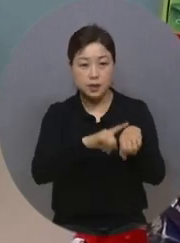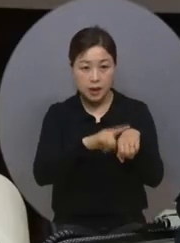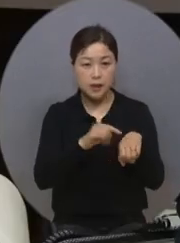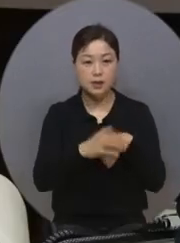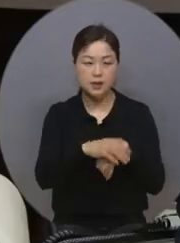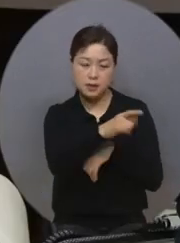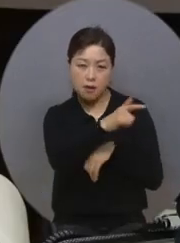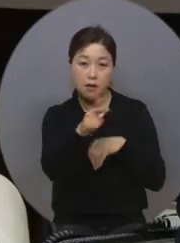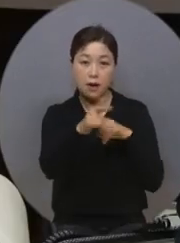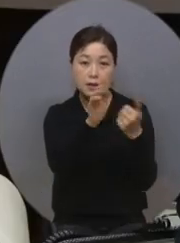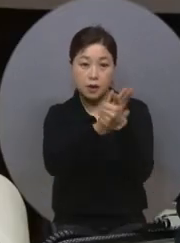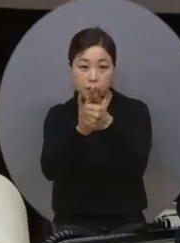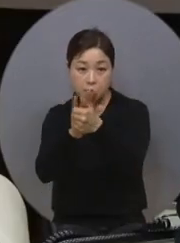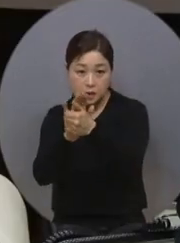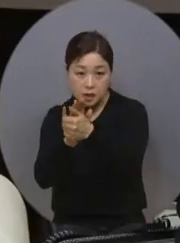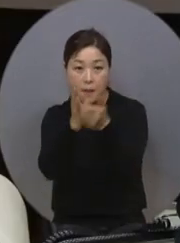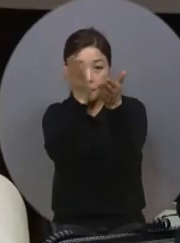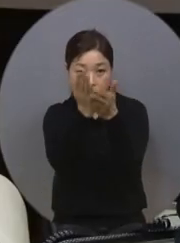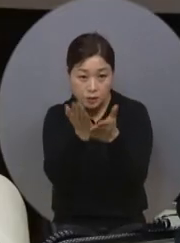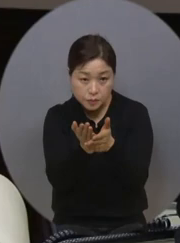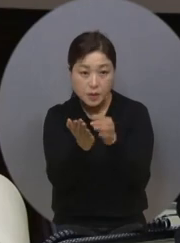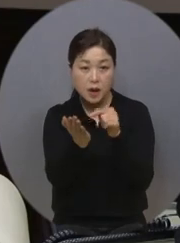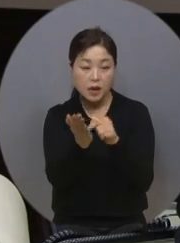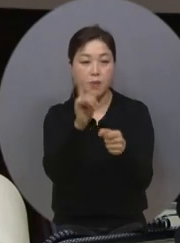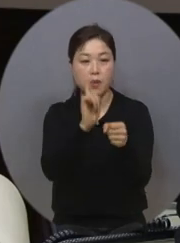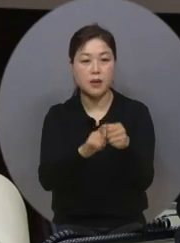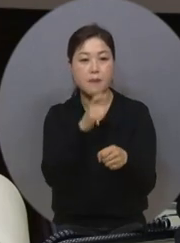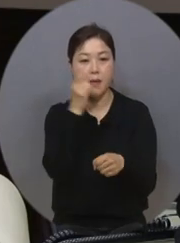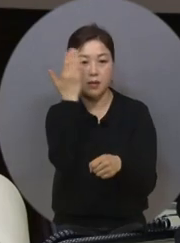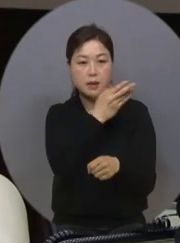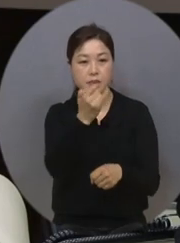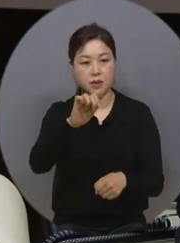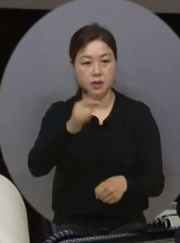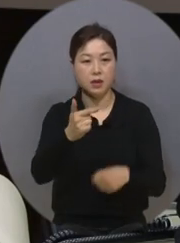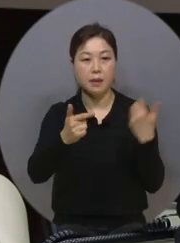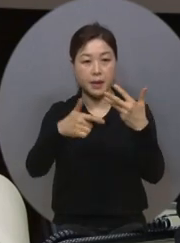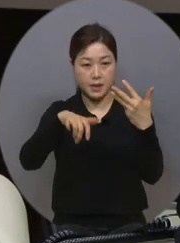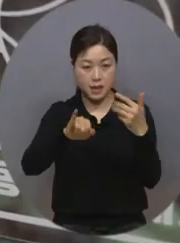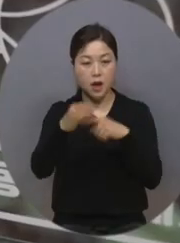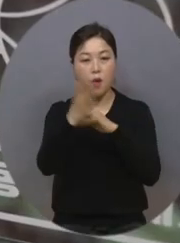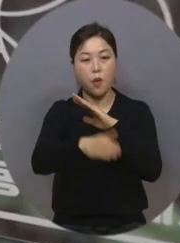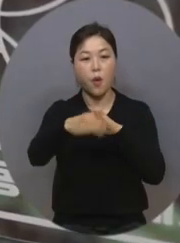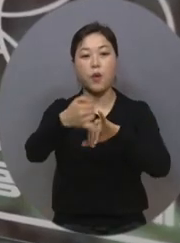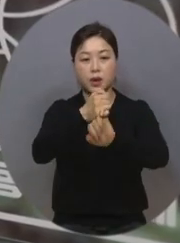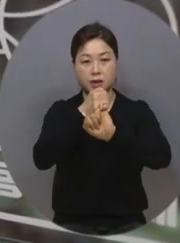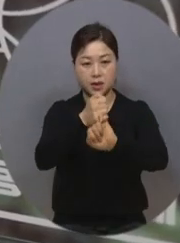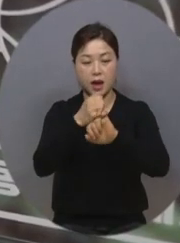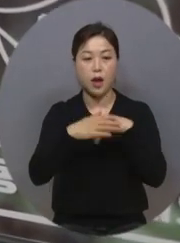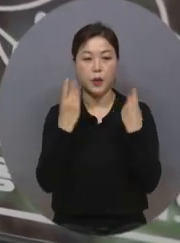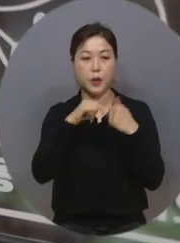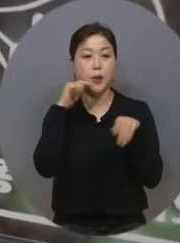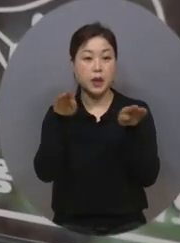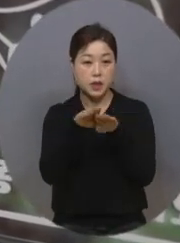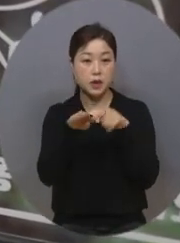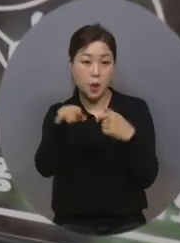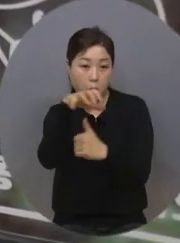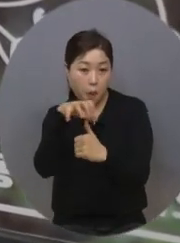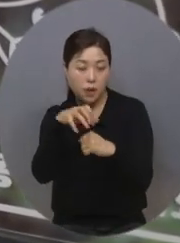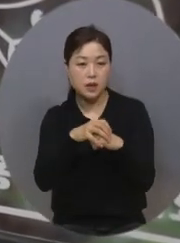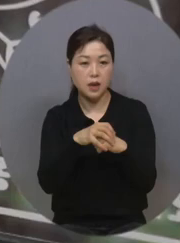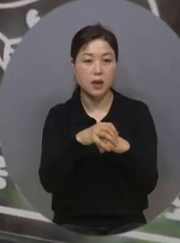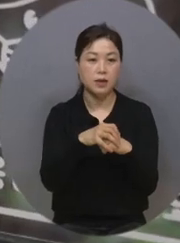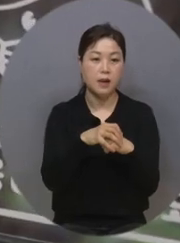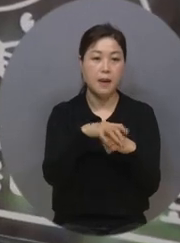맞춰 맞춤형 서비스를 지원하기 위한 여수시 민선 8기 공약 사항 중 하나로 주말 돌봄은 공휴일을 제외한